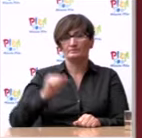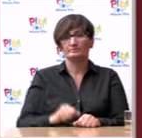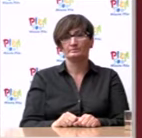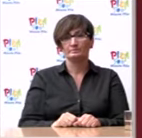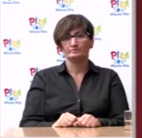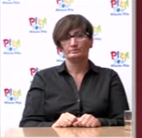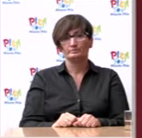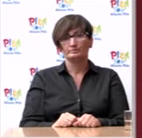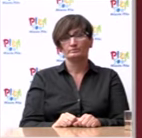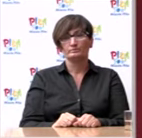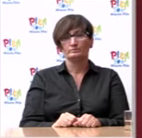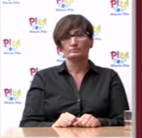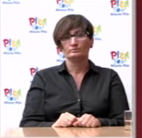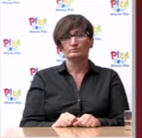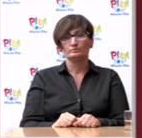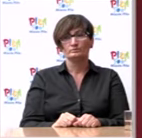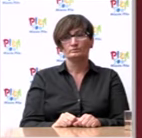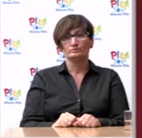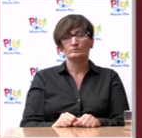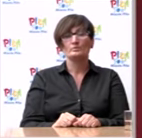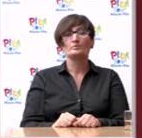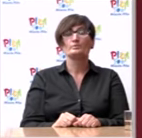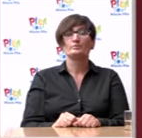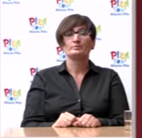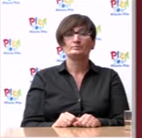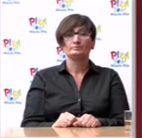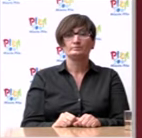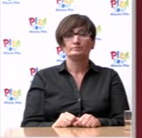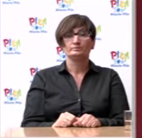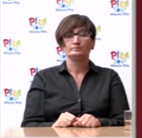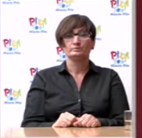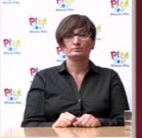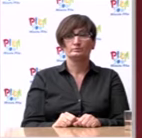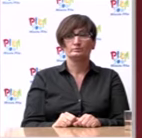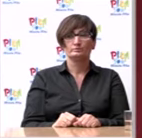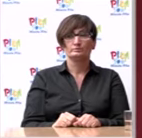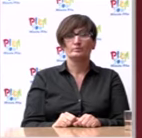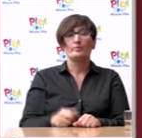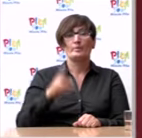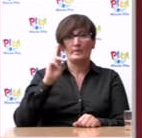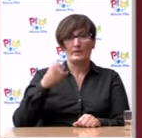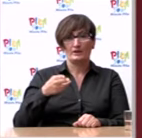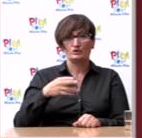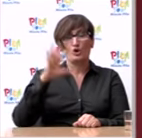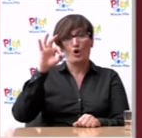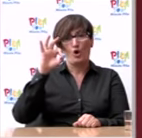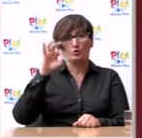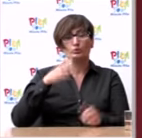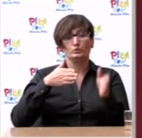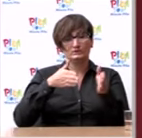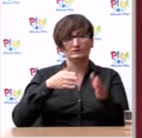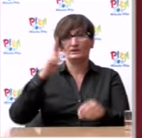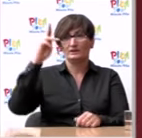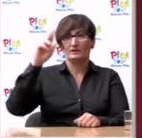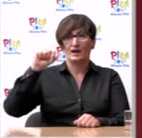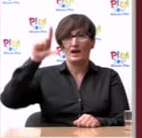jeszcze tu proponujemy uzupełnienie o ulicę Kalina. Okazuje